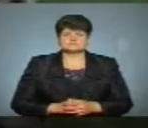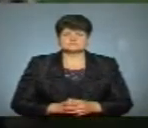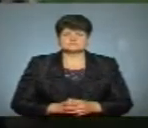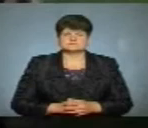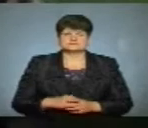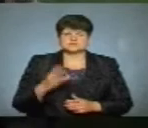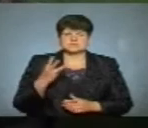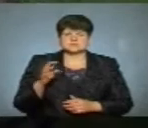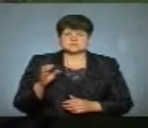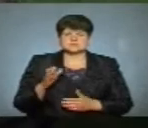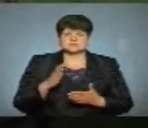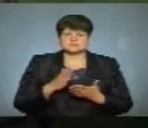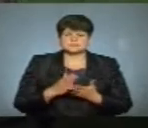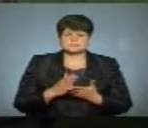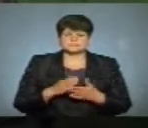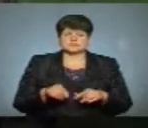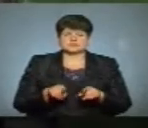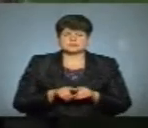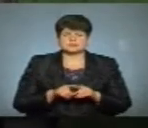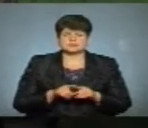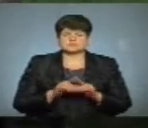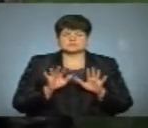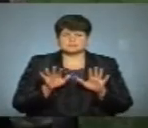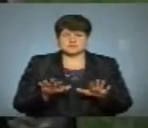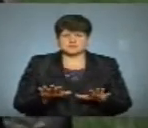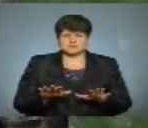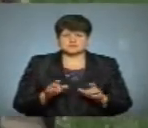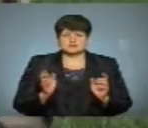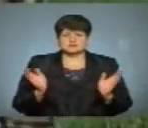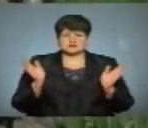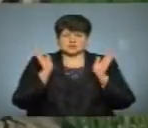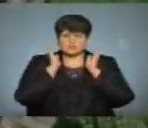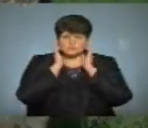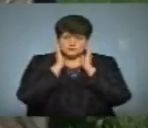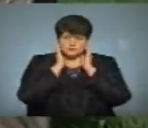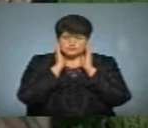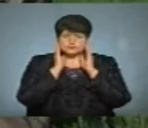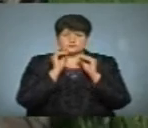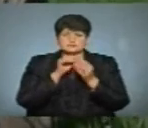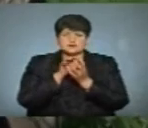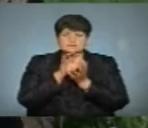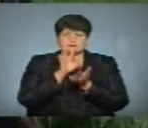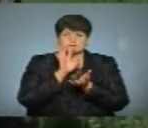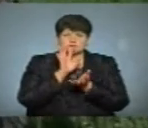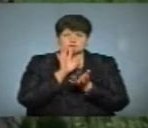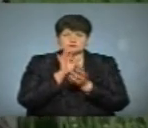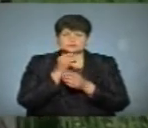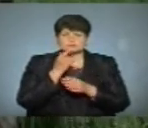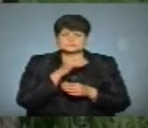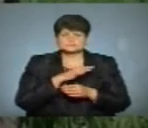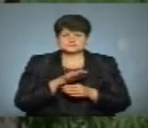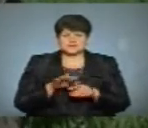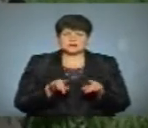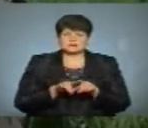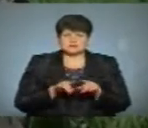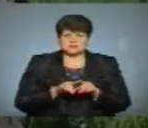Три секунди маємо. Також падаємо, закриваємо вуха руками, відкриваємо рот, щоб не пішла кров.